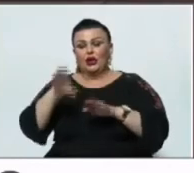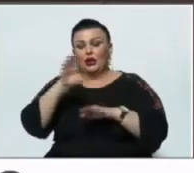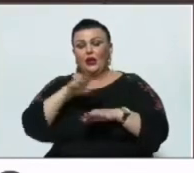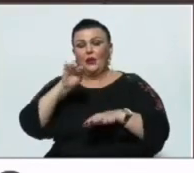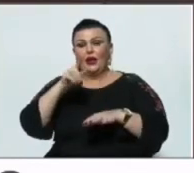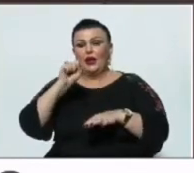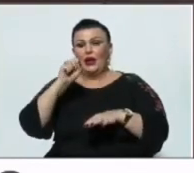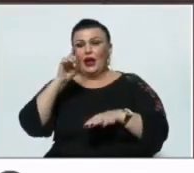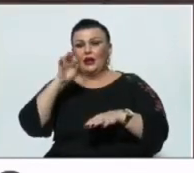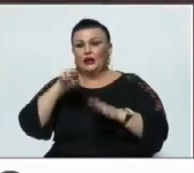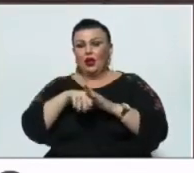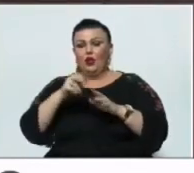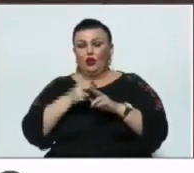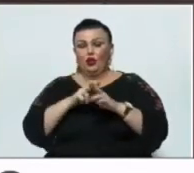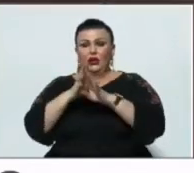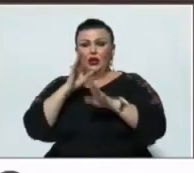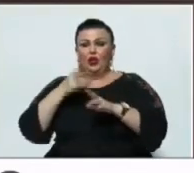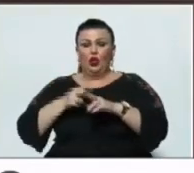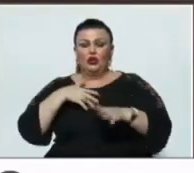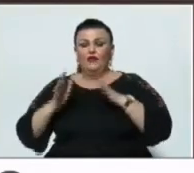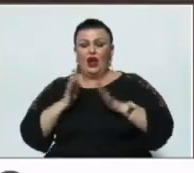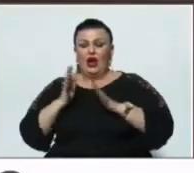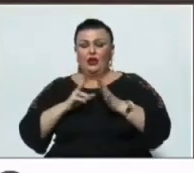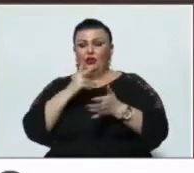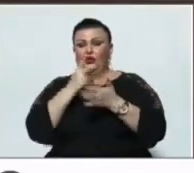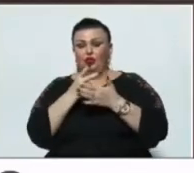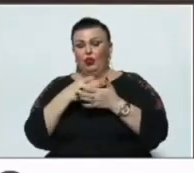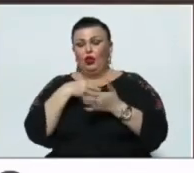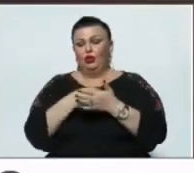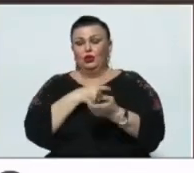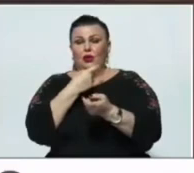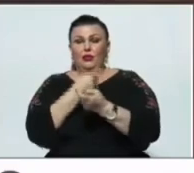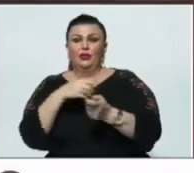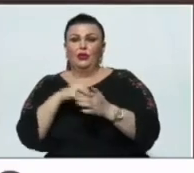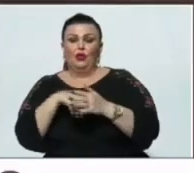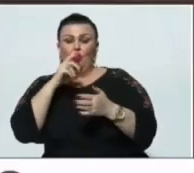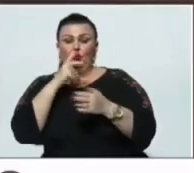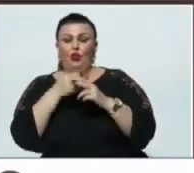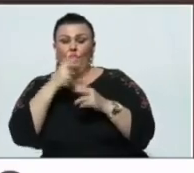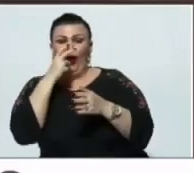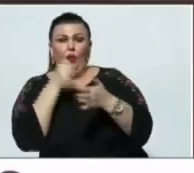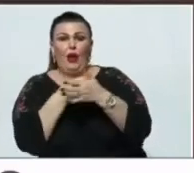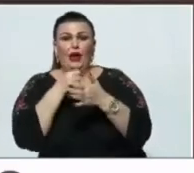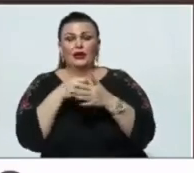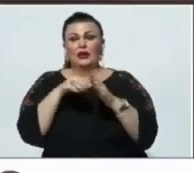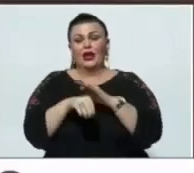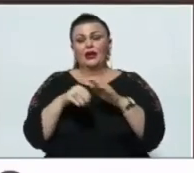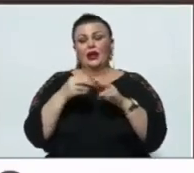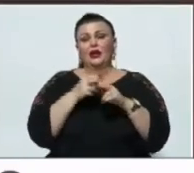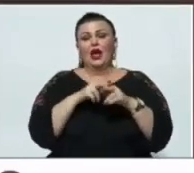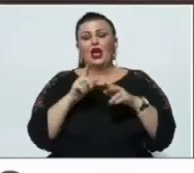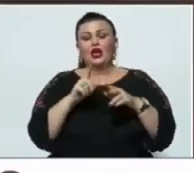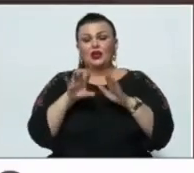miqrasiya könüllüləri də bu sırada öz fəallıqları ilə, öz əzimləri ilə, mübarizliyi ilə və fədakarlığı ilə seçilən gənclərdən